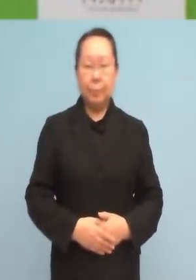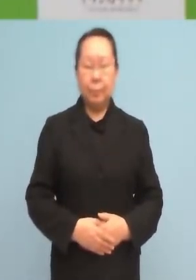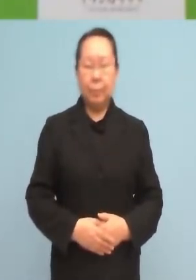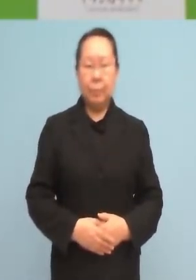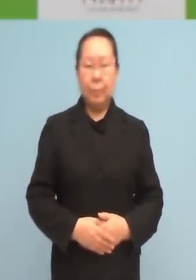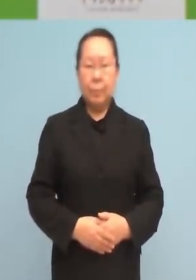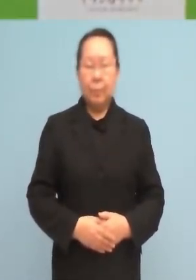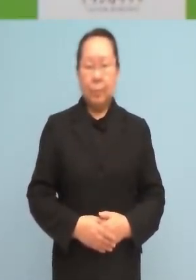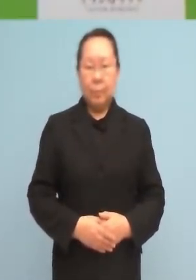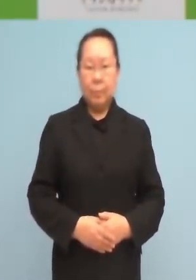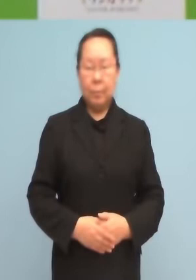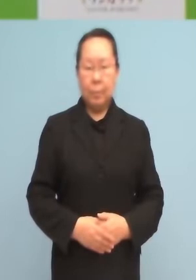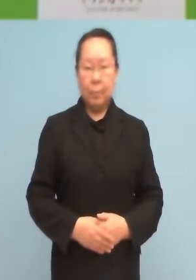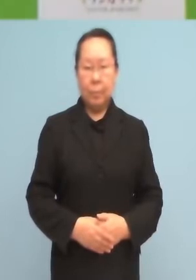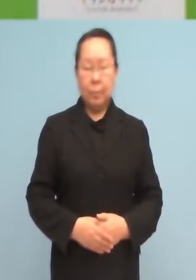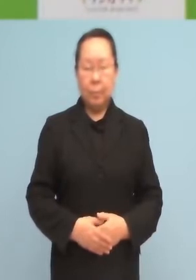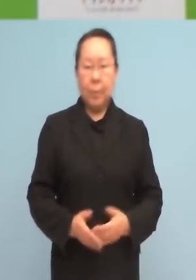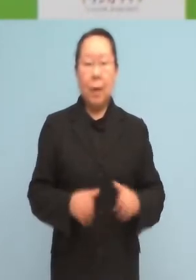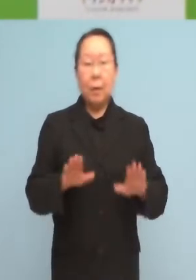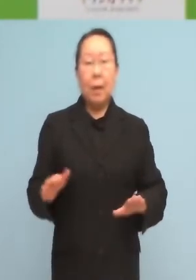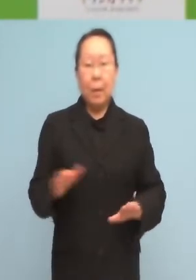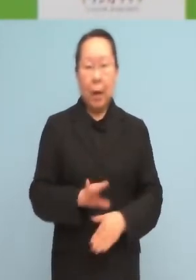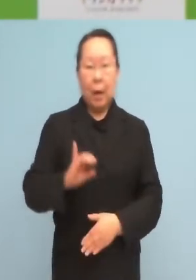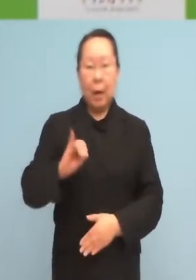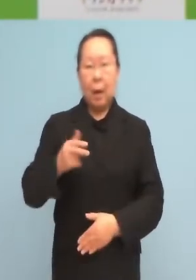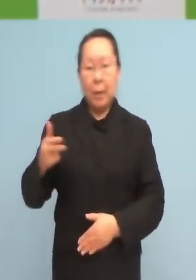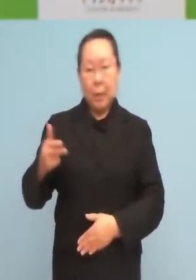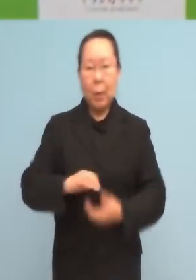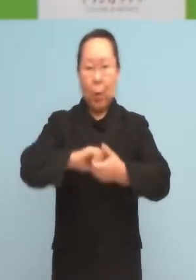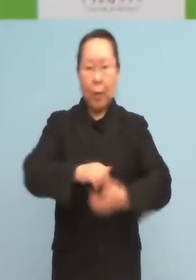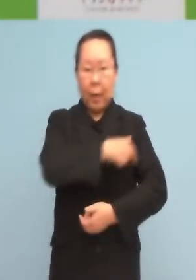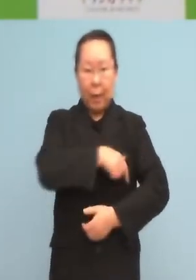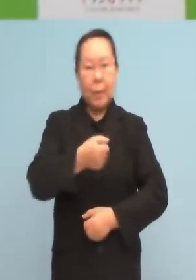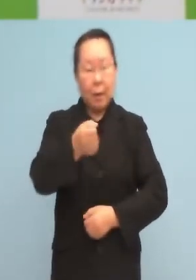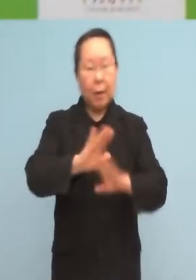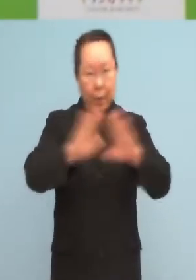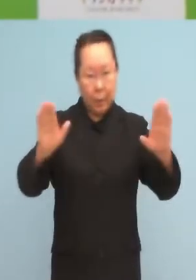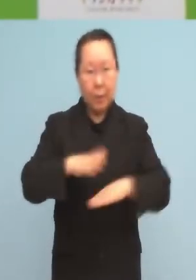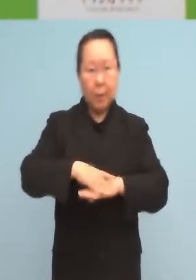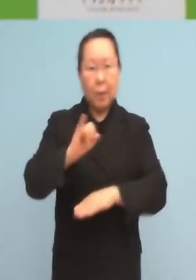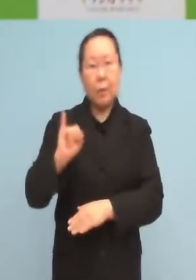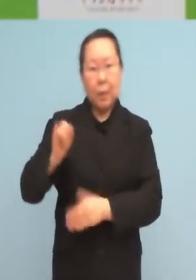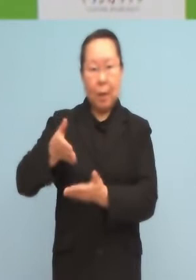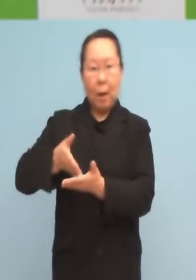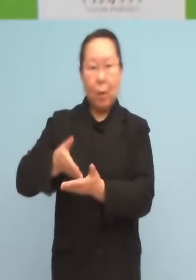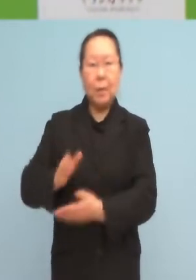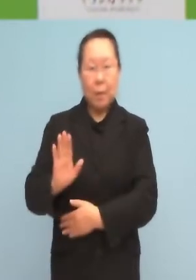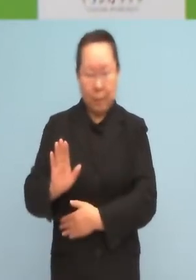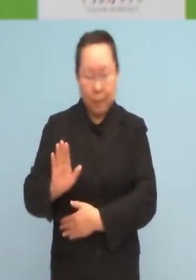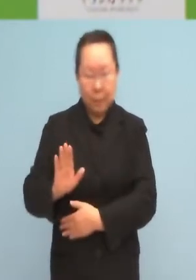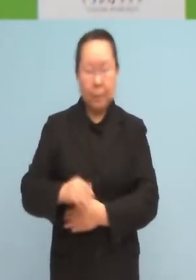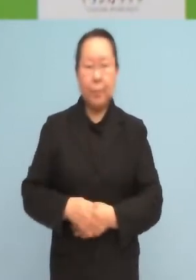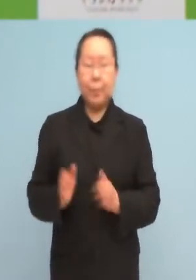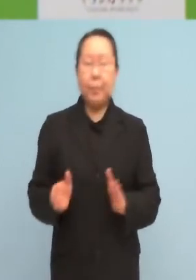よいしょ。 それではただいまから知事の定例記者会見を開催いたします。はじめに知事からお話をさせていただきます